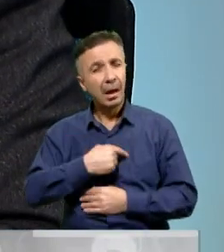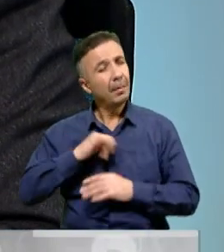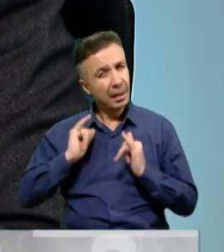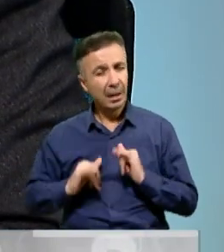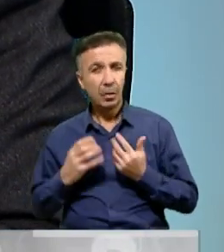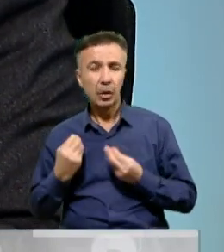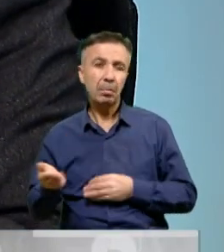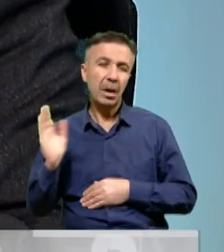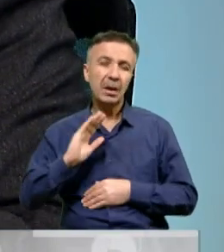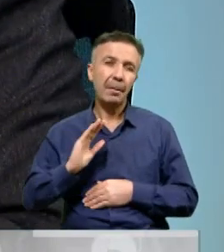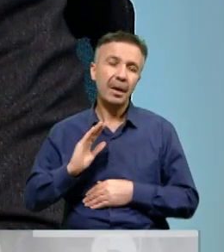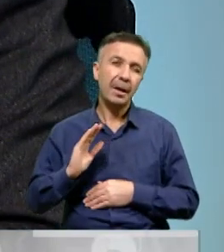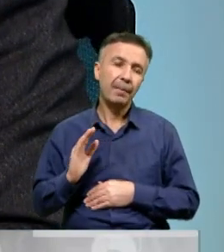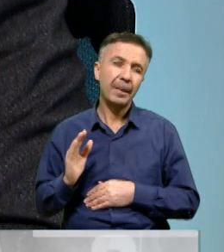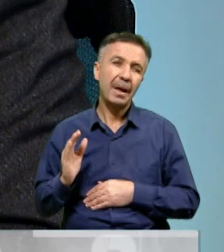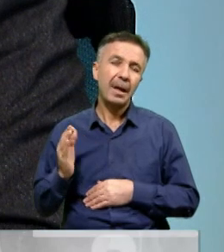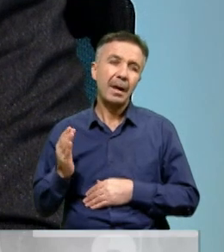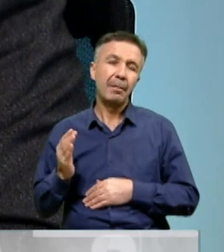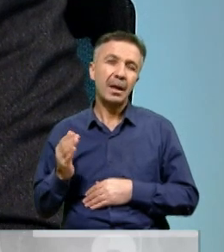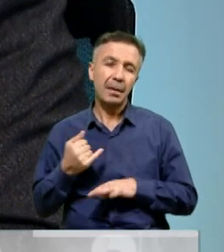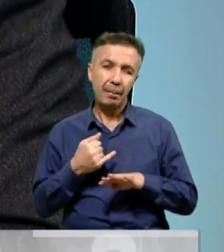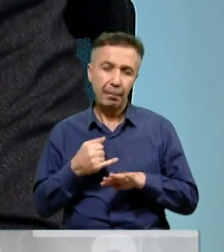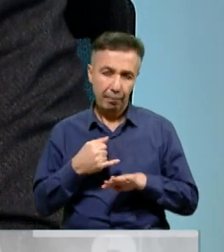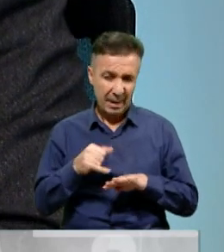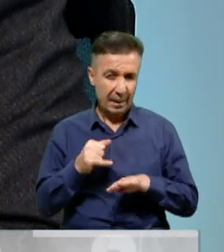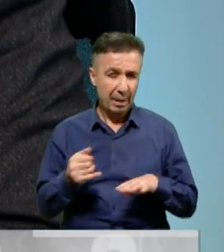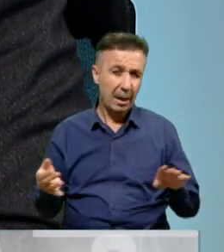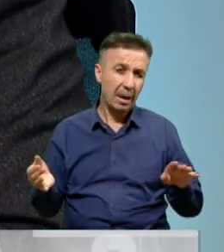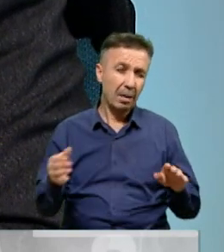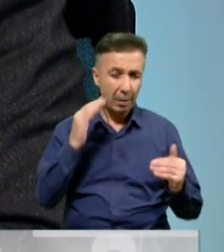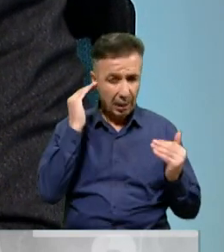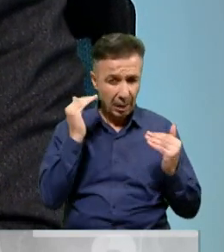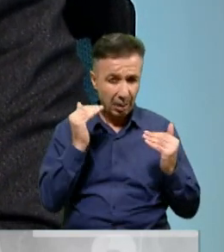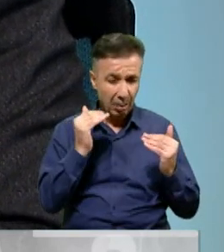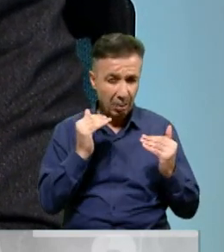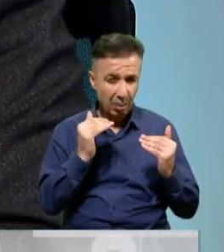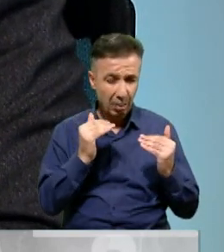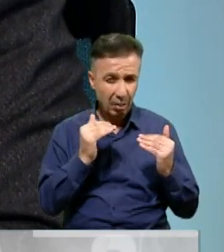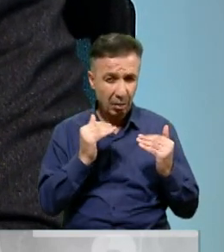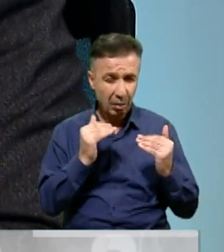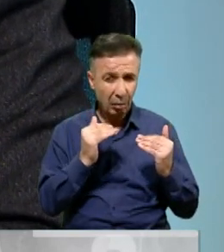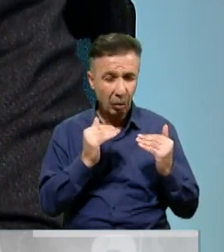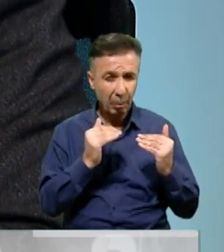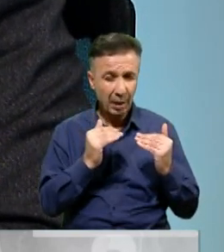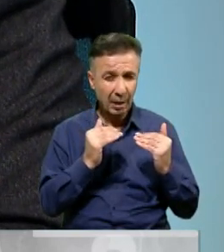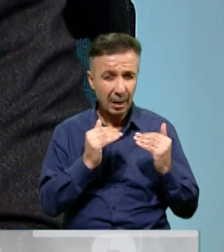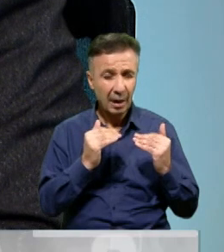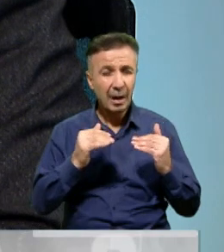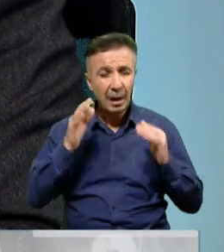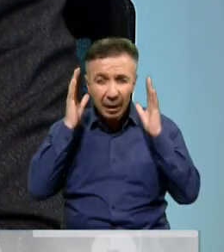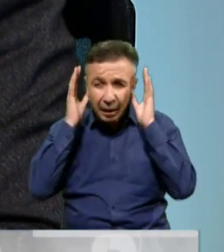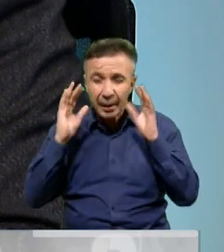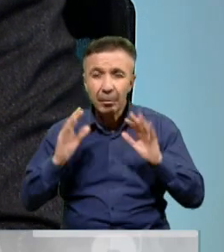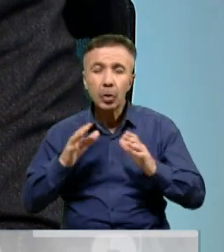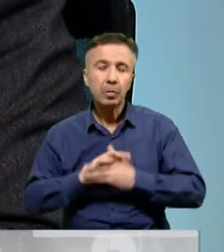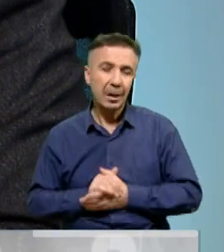Başka bir mezhebe uymak insanların namazlarının fesadını gerektirmez. Önemli olan orada imam